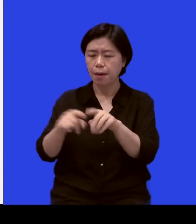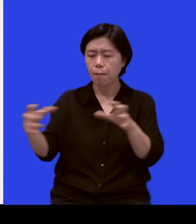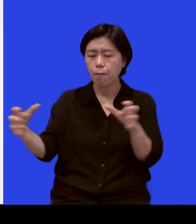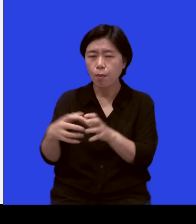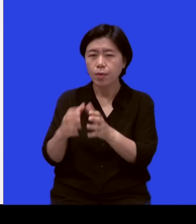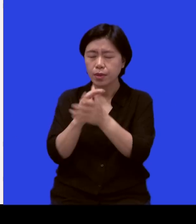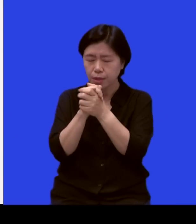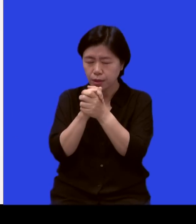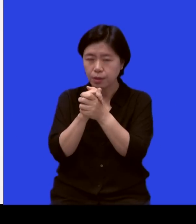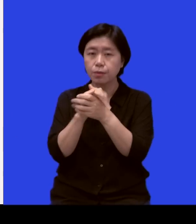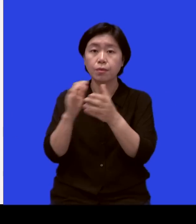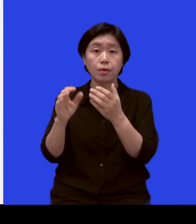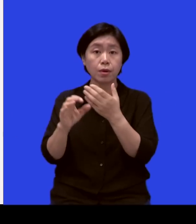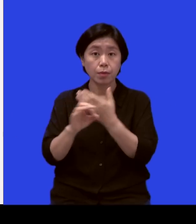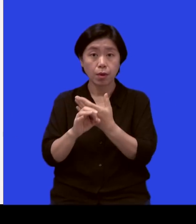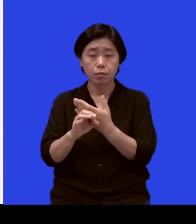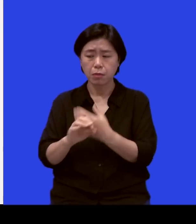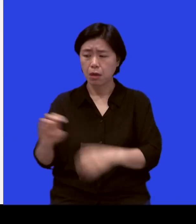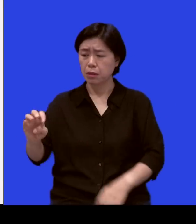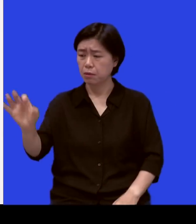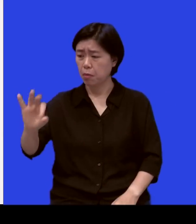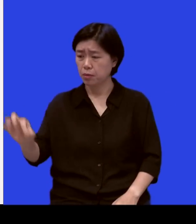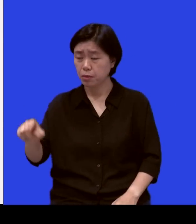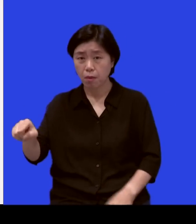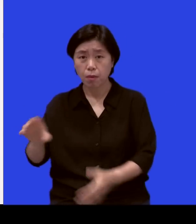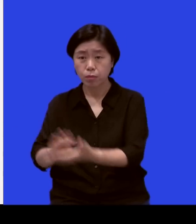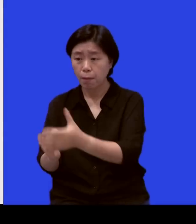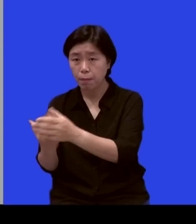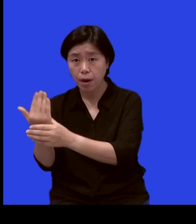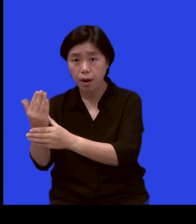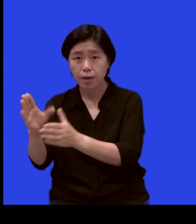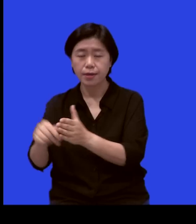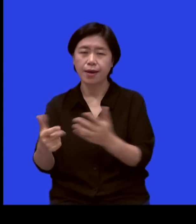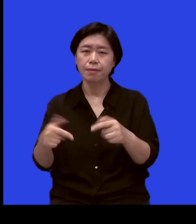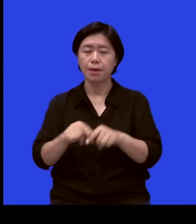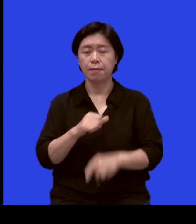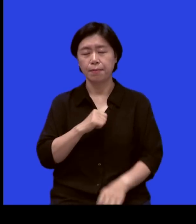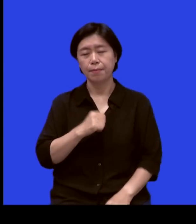이분들이 문제를 일으키나 어려워도 견딜 수가 있죠.